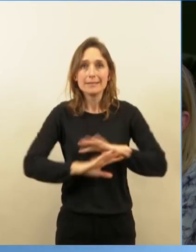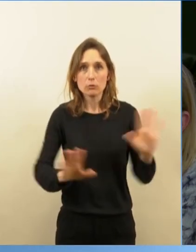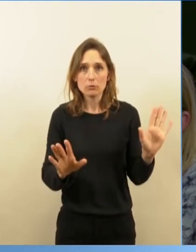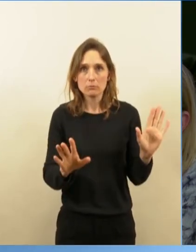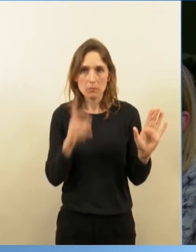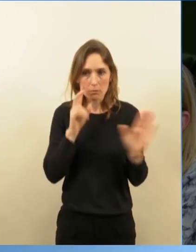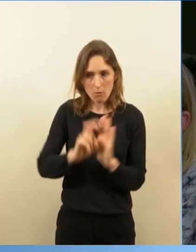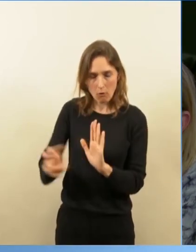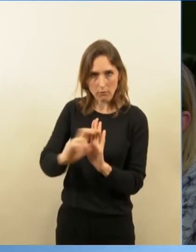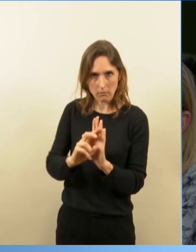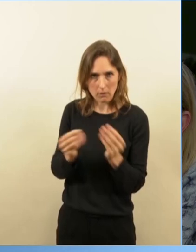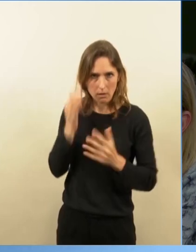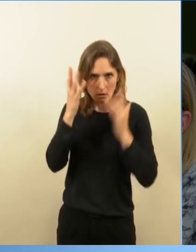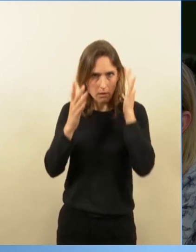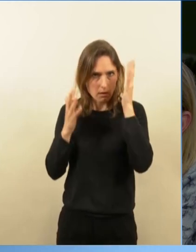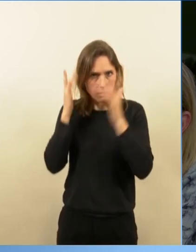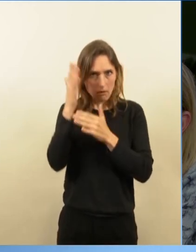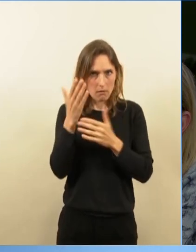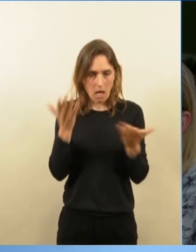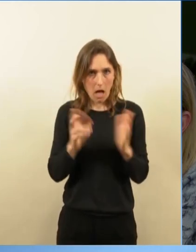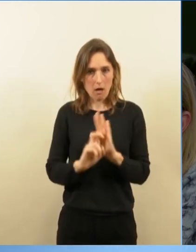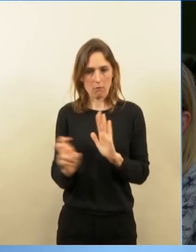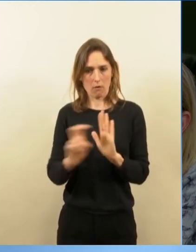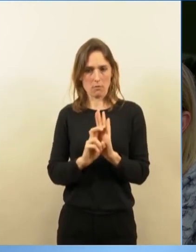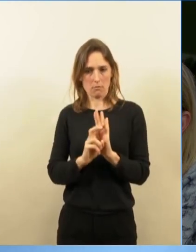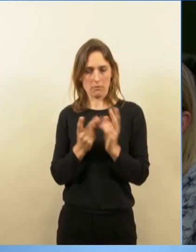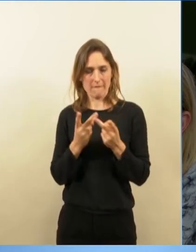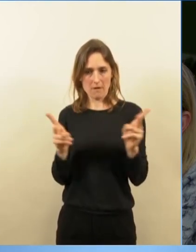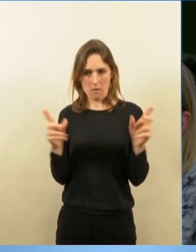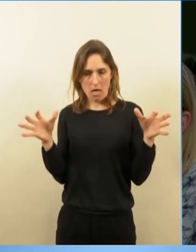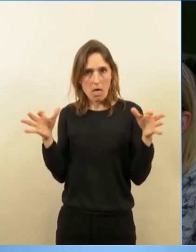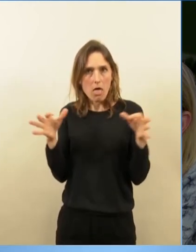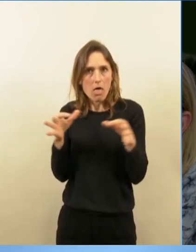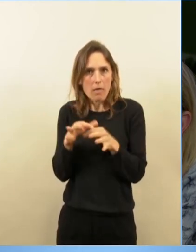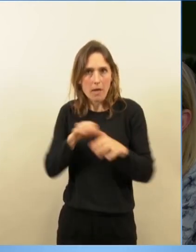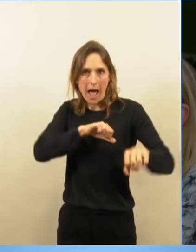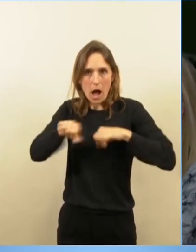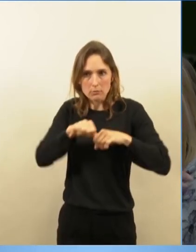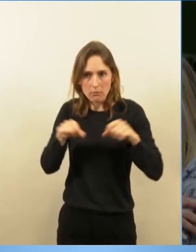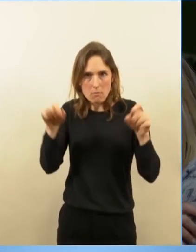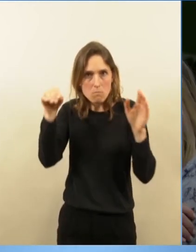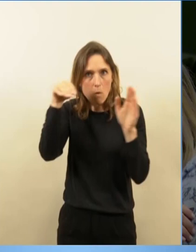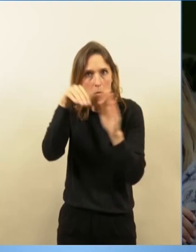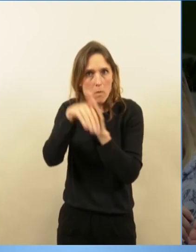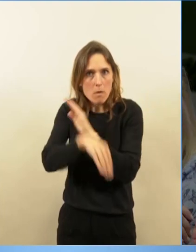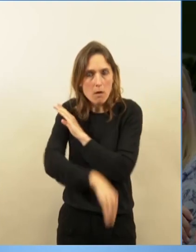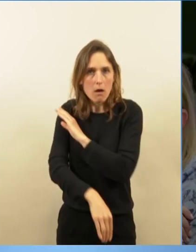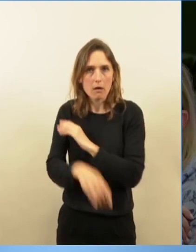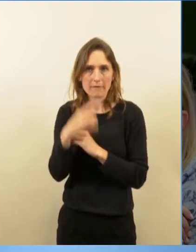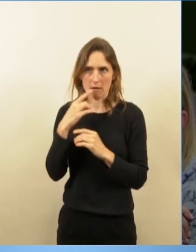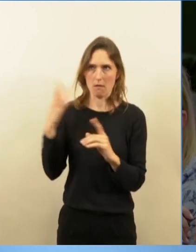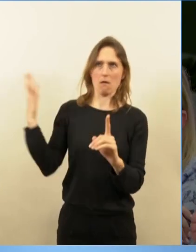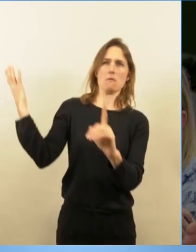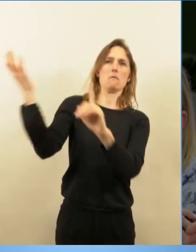Grenoble vous êtes en train de la réduire et de réduire ses possibilités d'action et d'ambition alors qu'évidemment